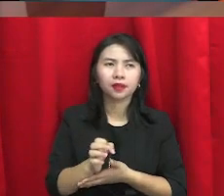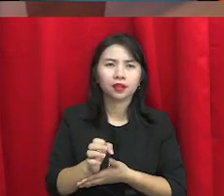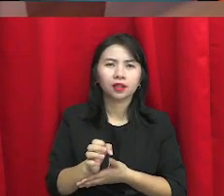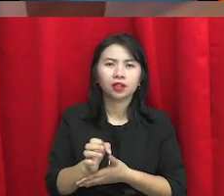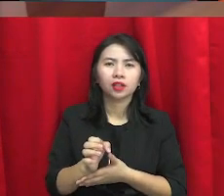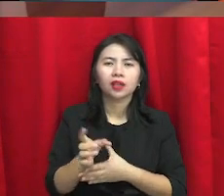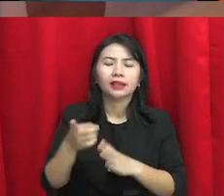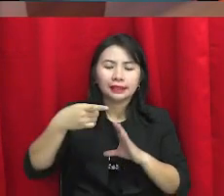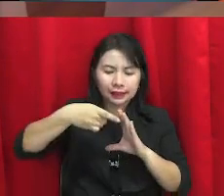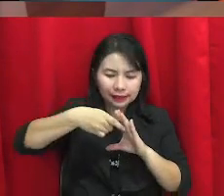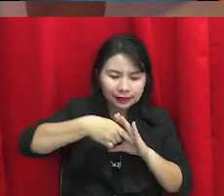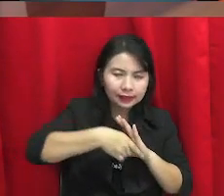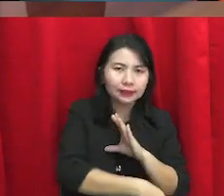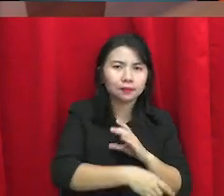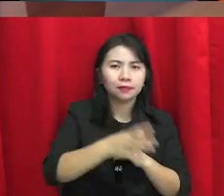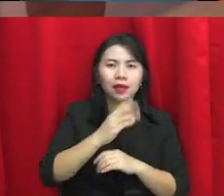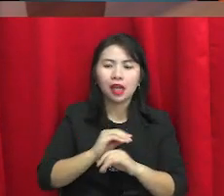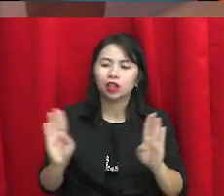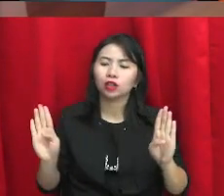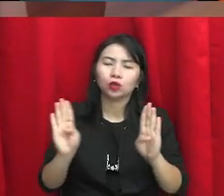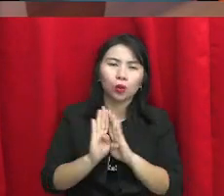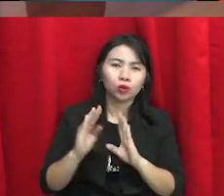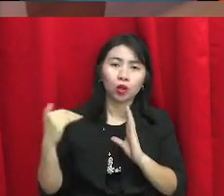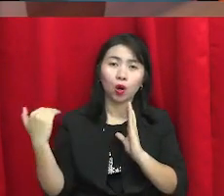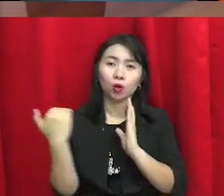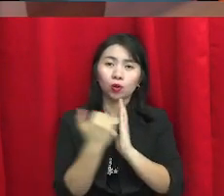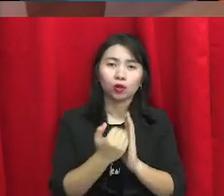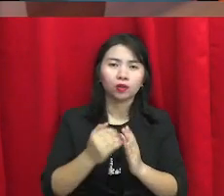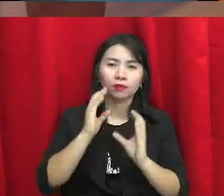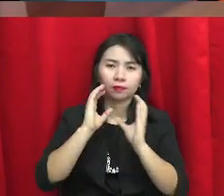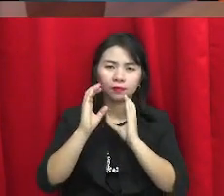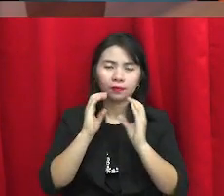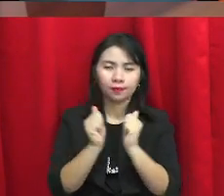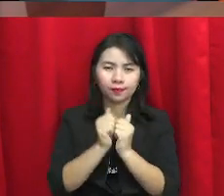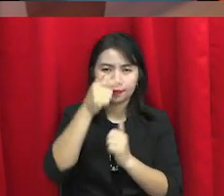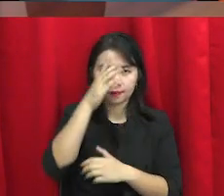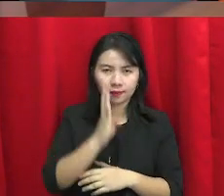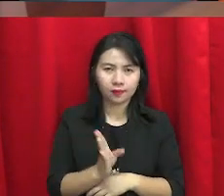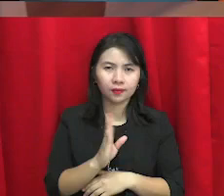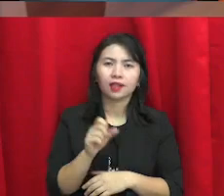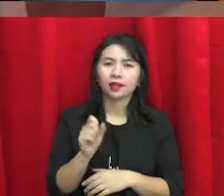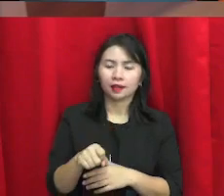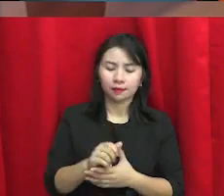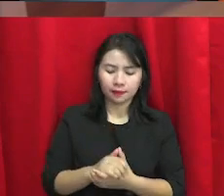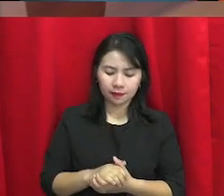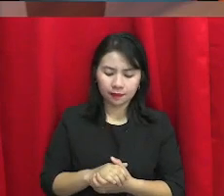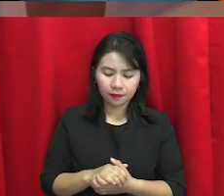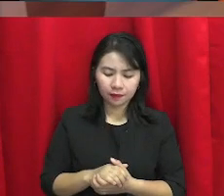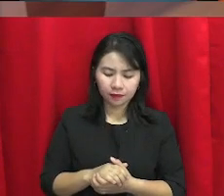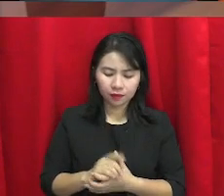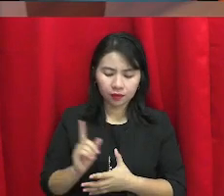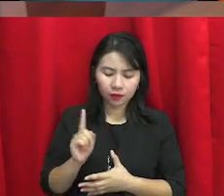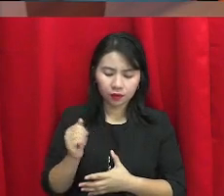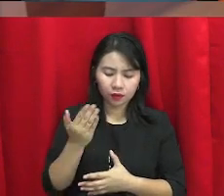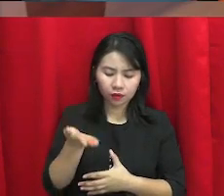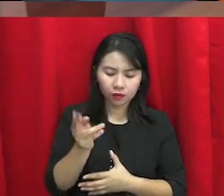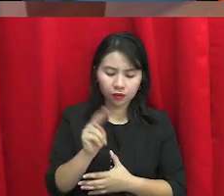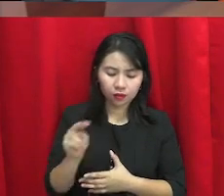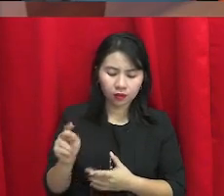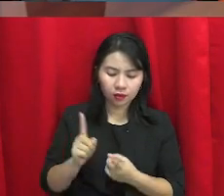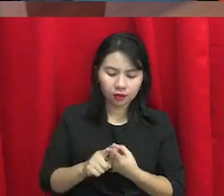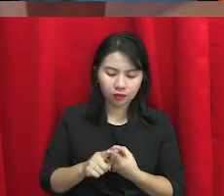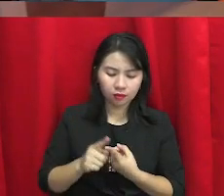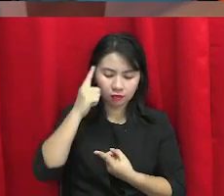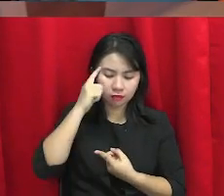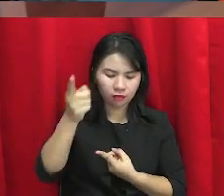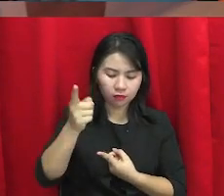and close conversation. You see that? And another thing, dapat nyo i-consider yan. Hindi ito yung pinag-uusapan